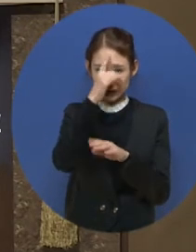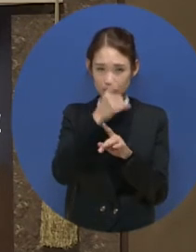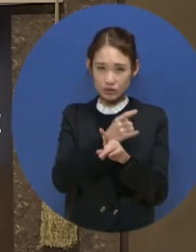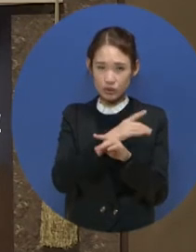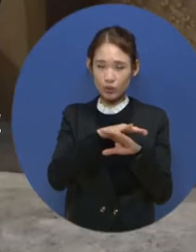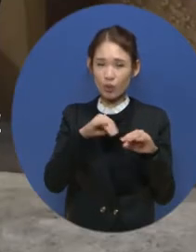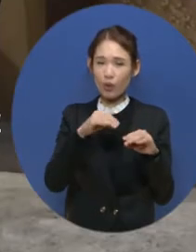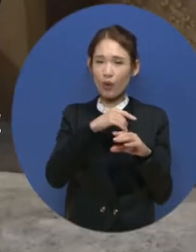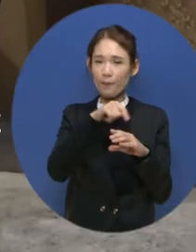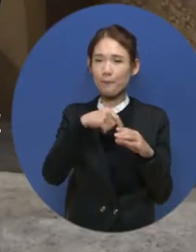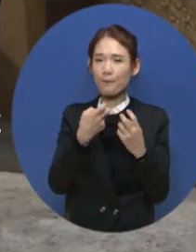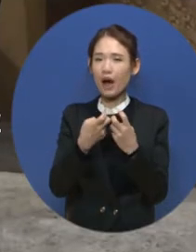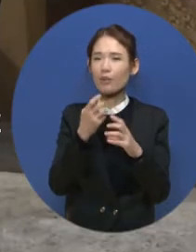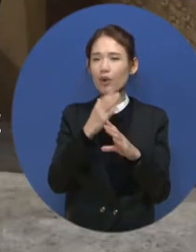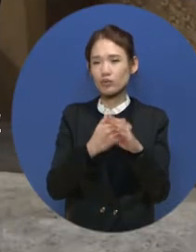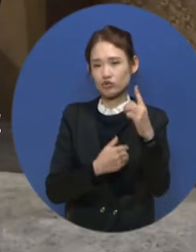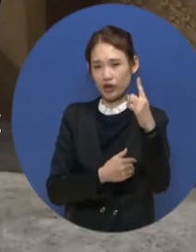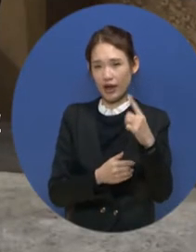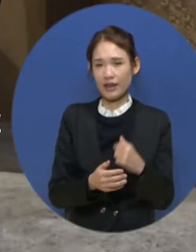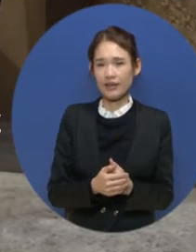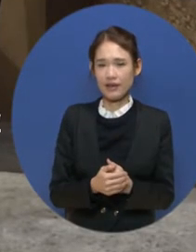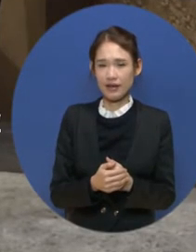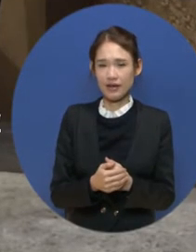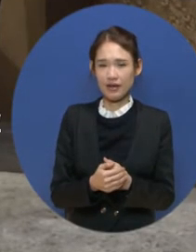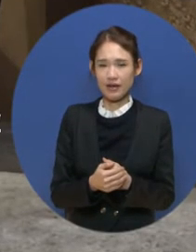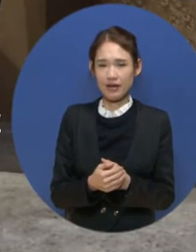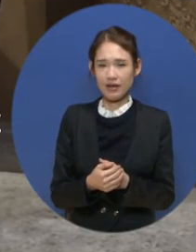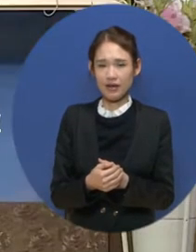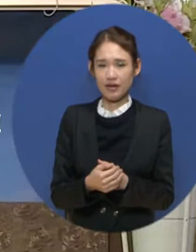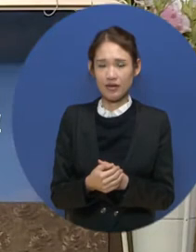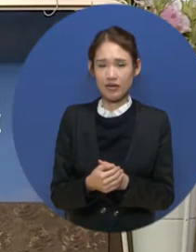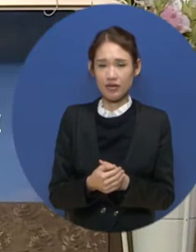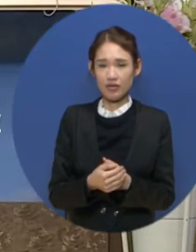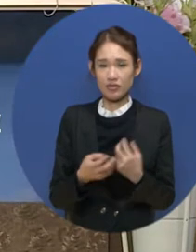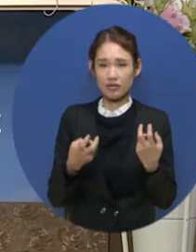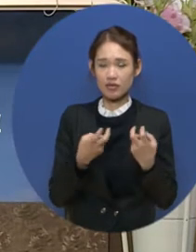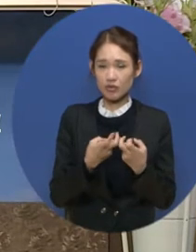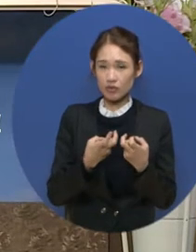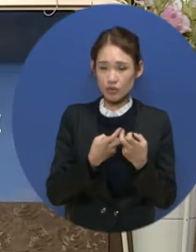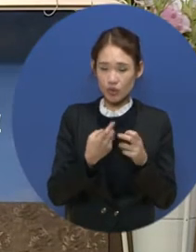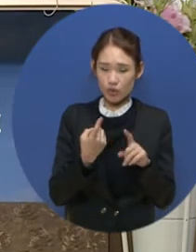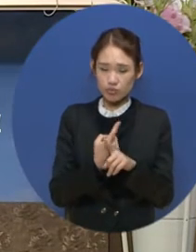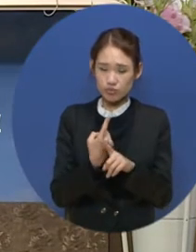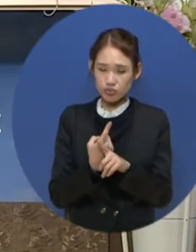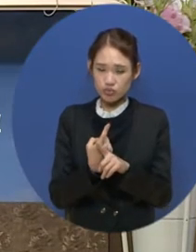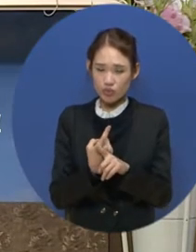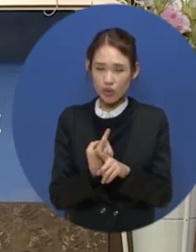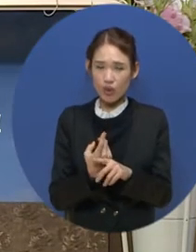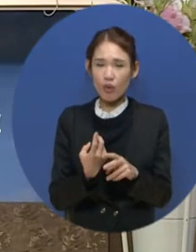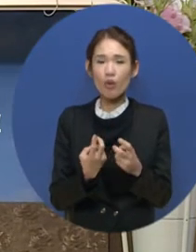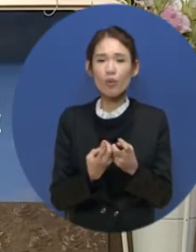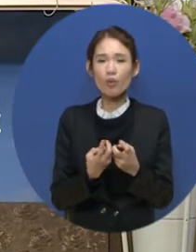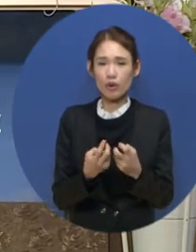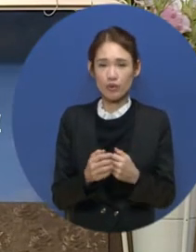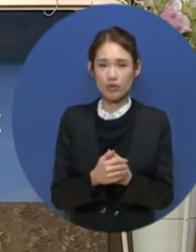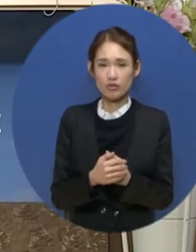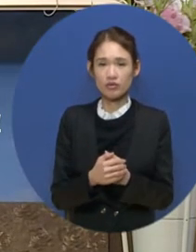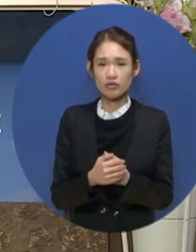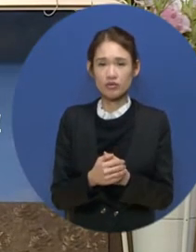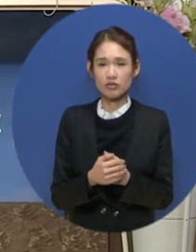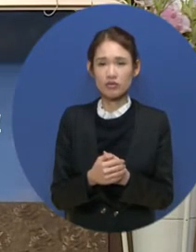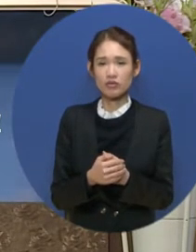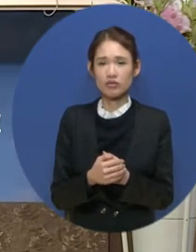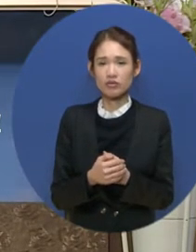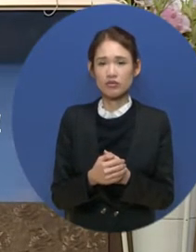빕니다 물리치료의 1 기뻐해 낸 0 어떤 어떻게 뭐 그게 우리가 치료로